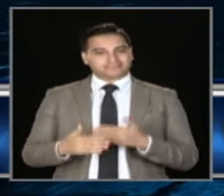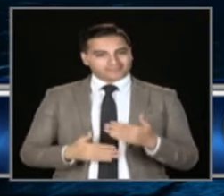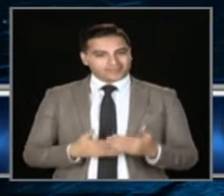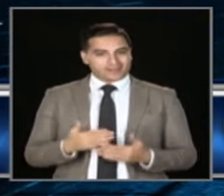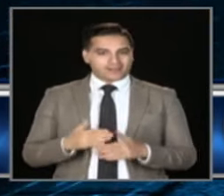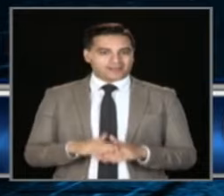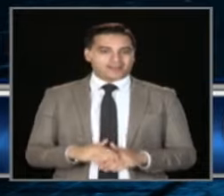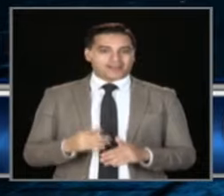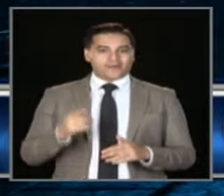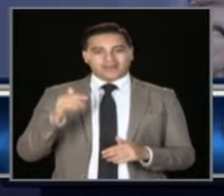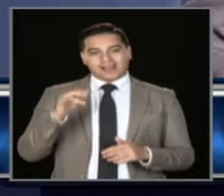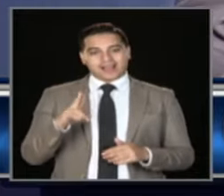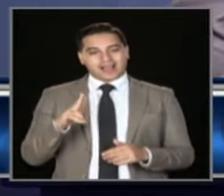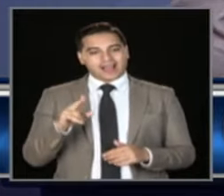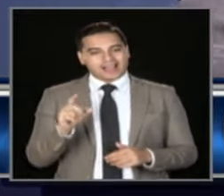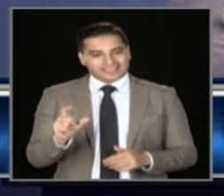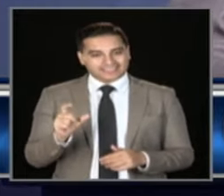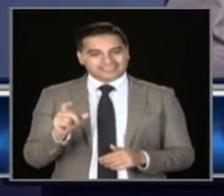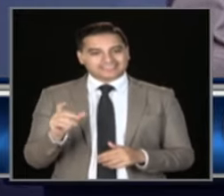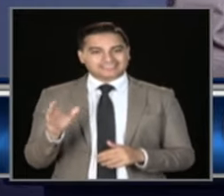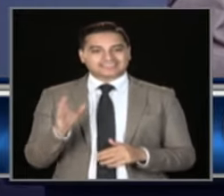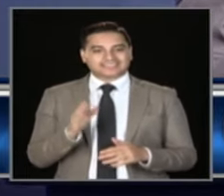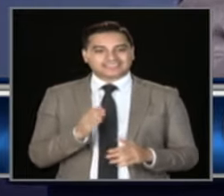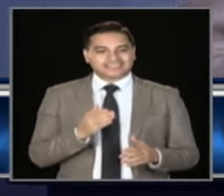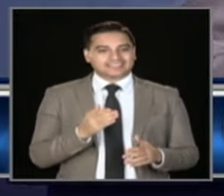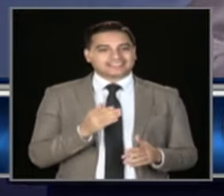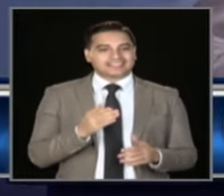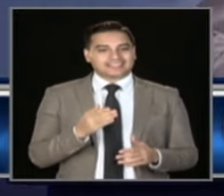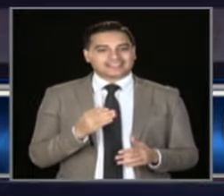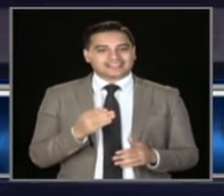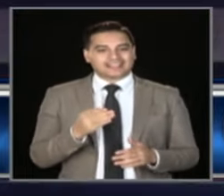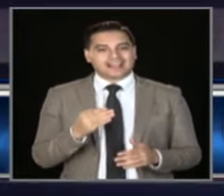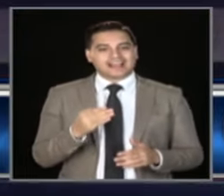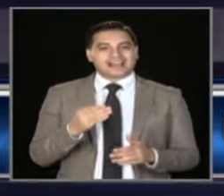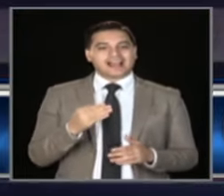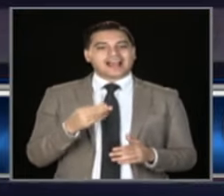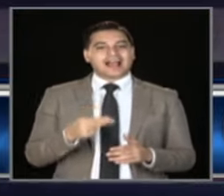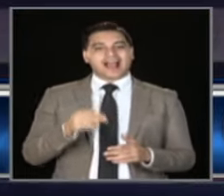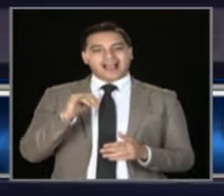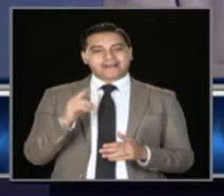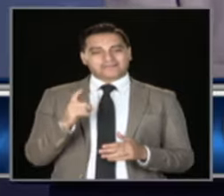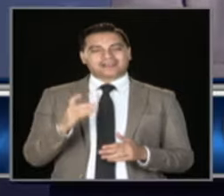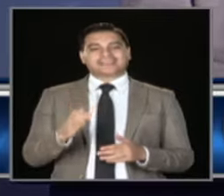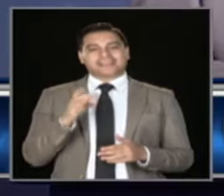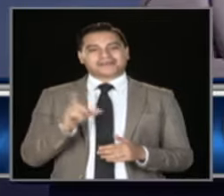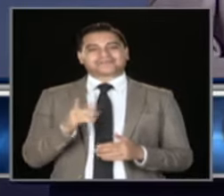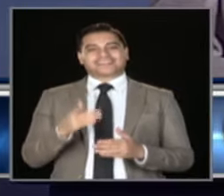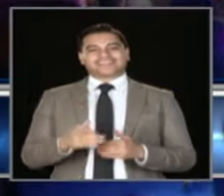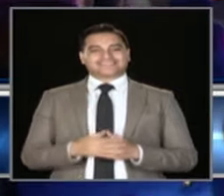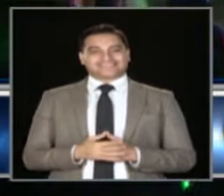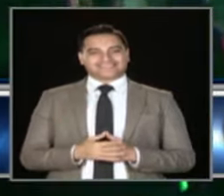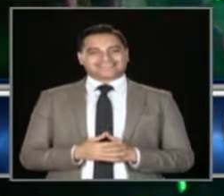عامر مش لازم يدوس على البظر ايتن عامر ان شاء الله ايتن عامر اجابه صحيحه